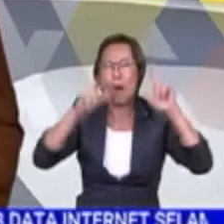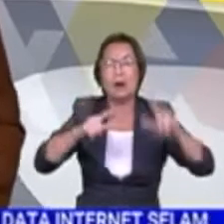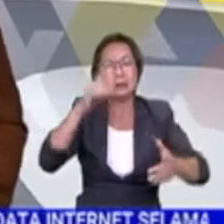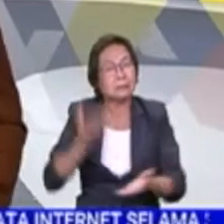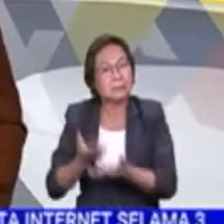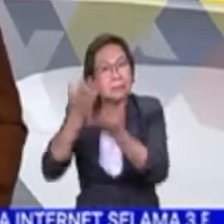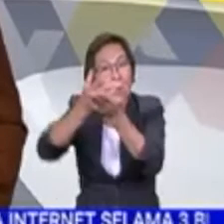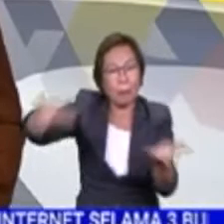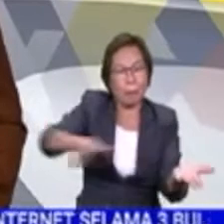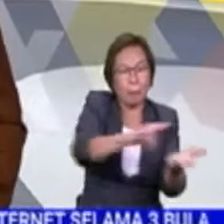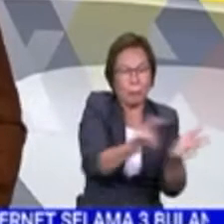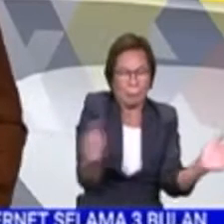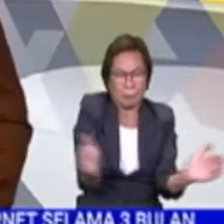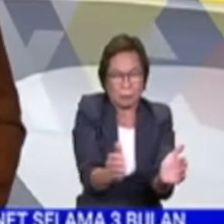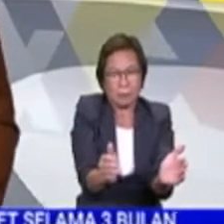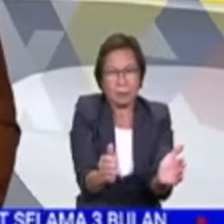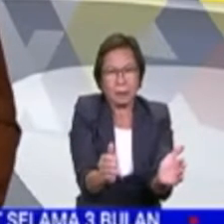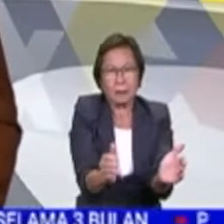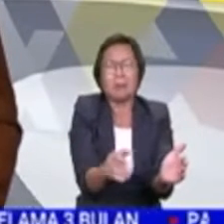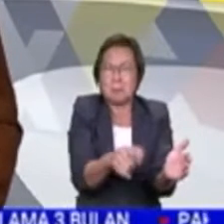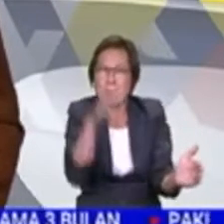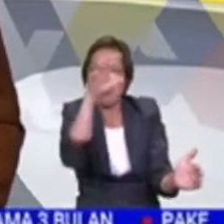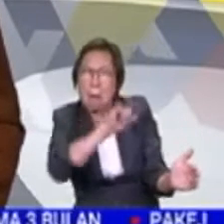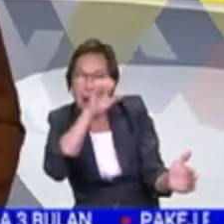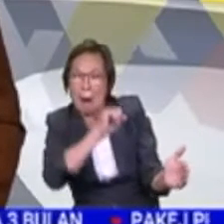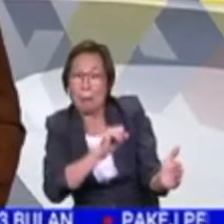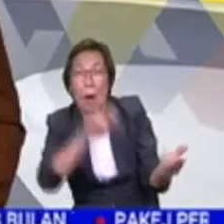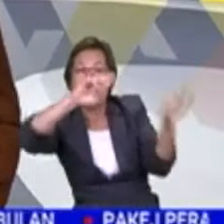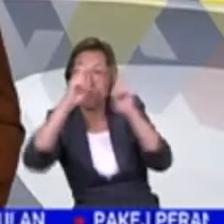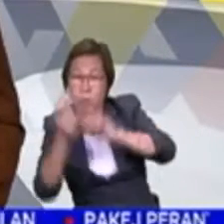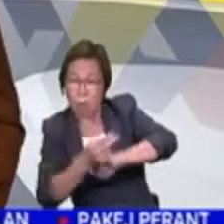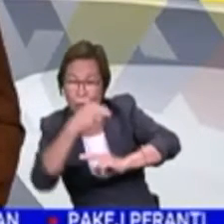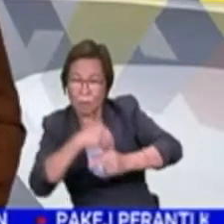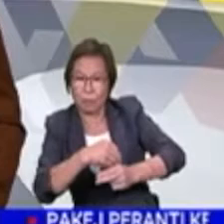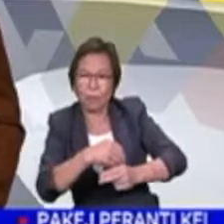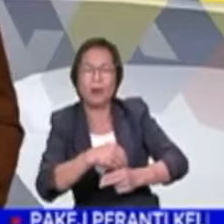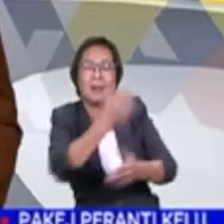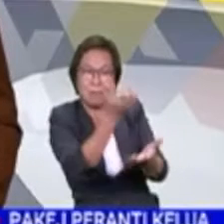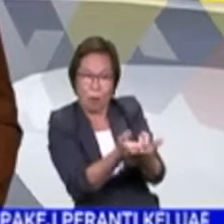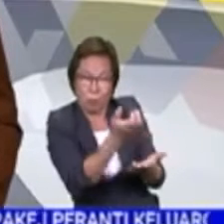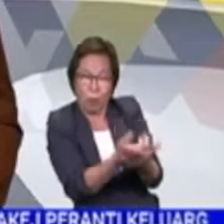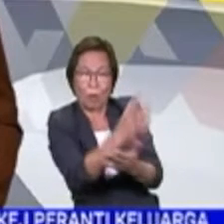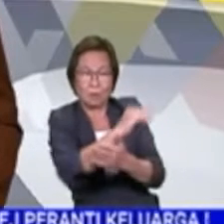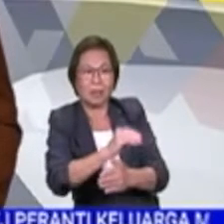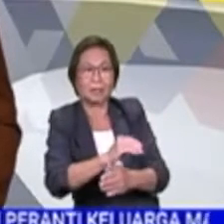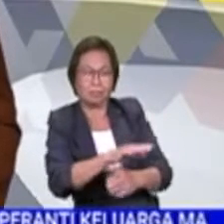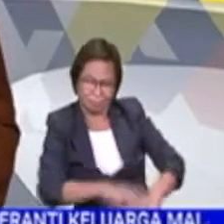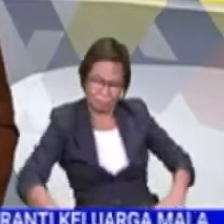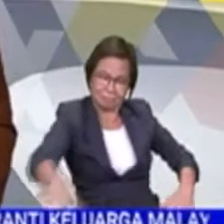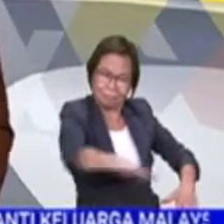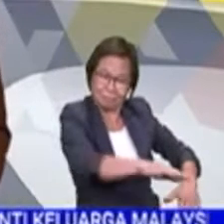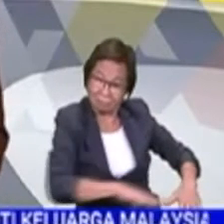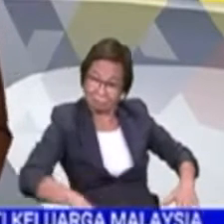terbang landasan pendek Stolpot di Bebuling dijangka membawa perubahan besar dalam lanskap ekonomi dan fizikal pekan